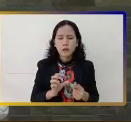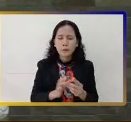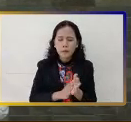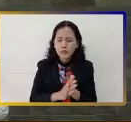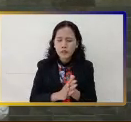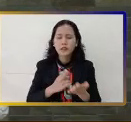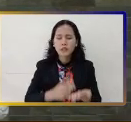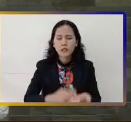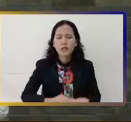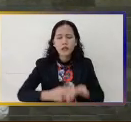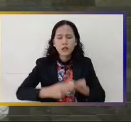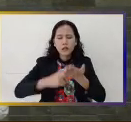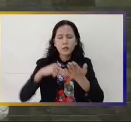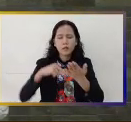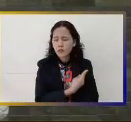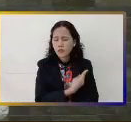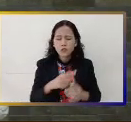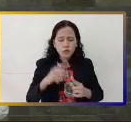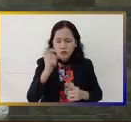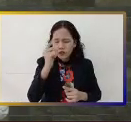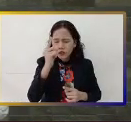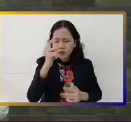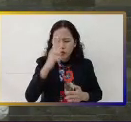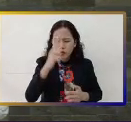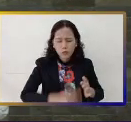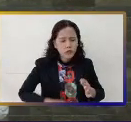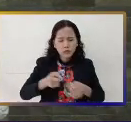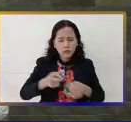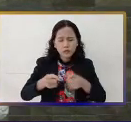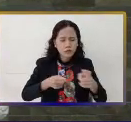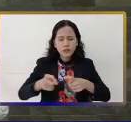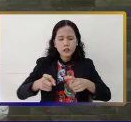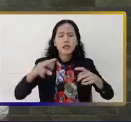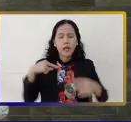is controlling us right now,